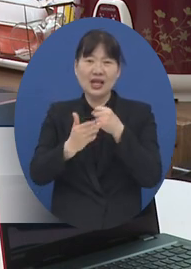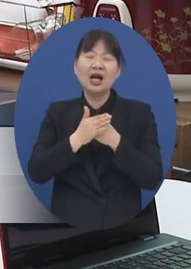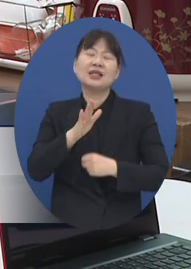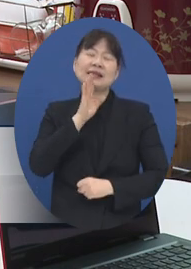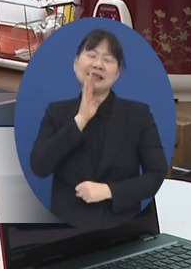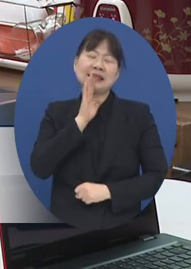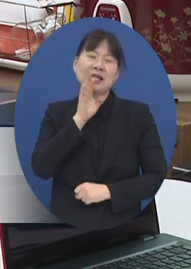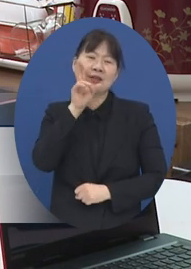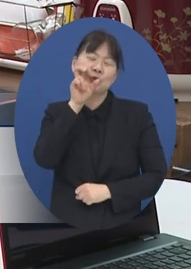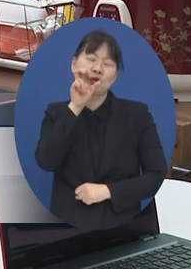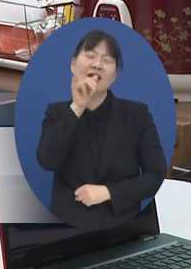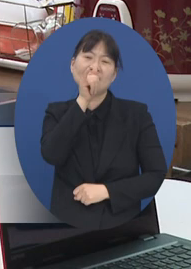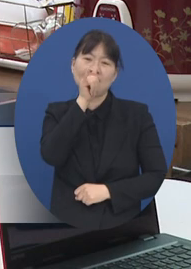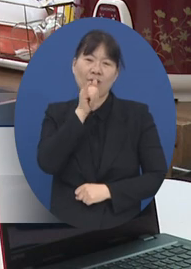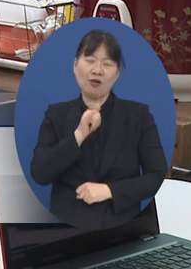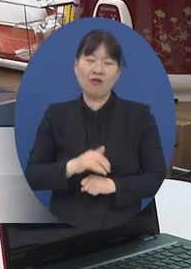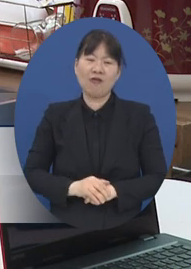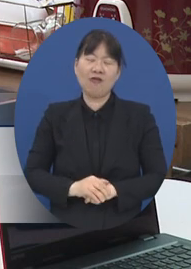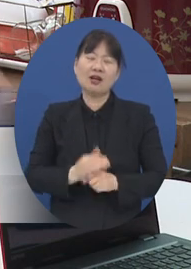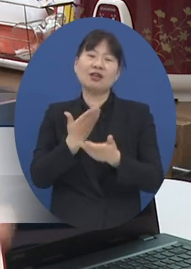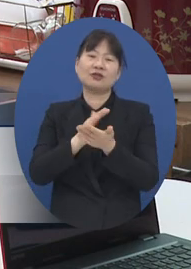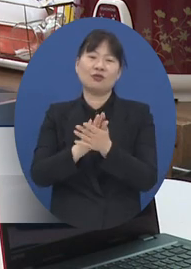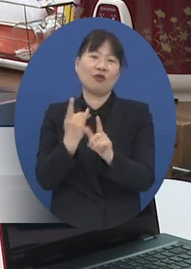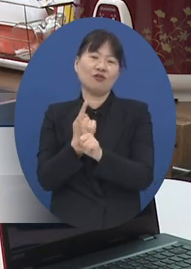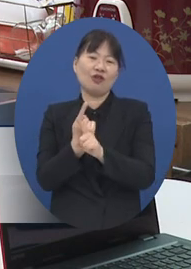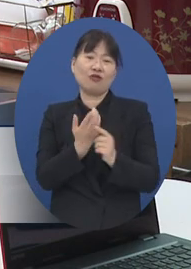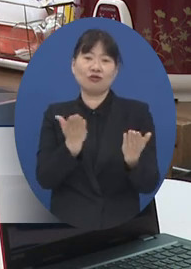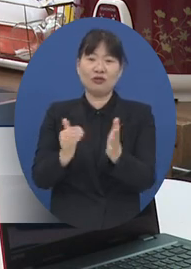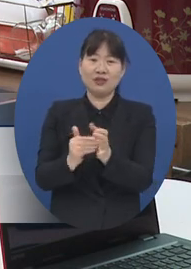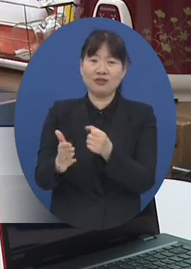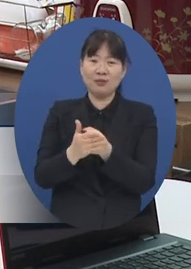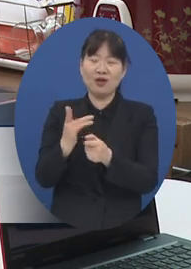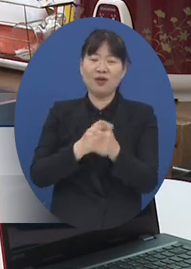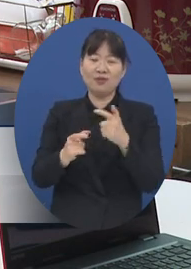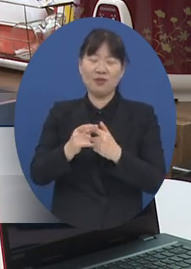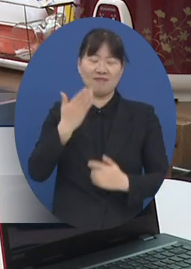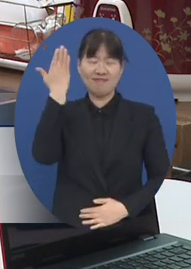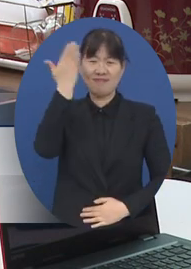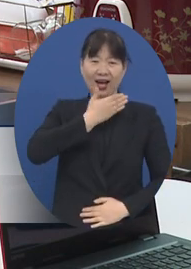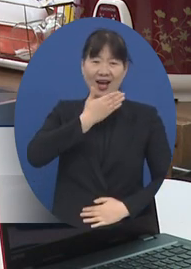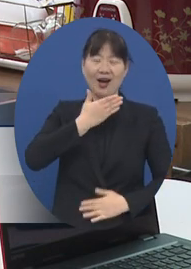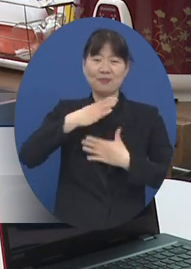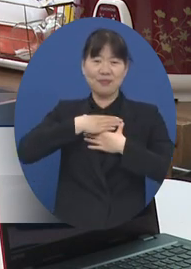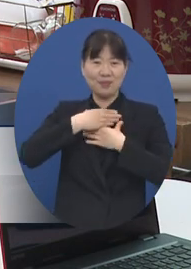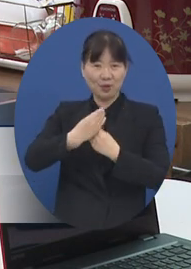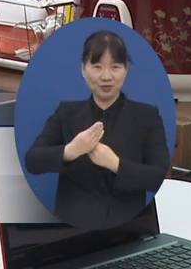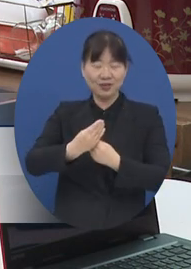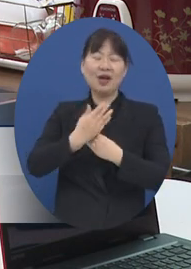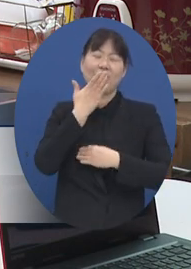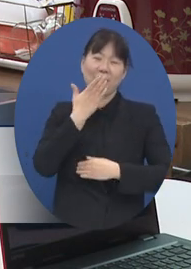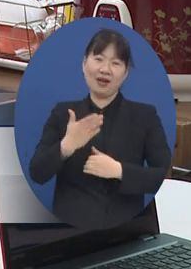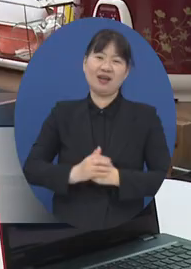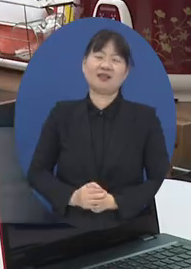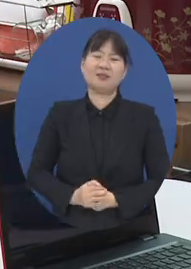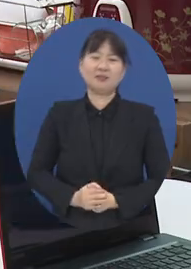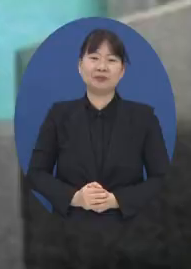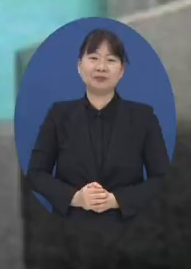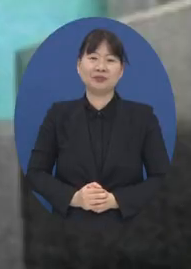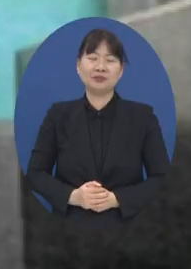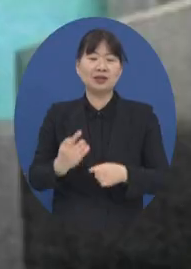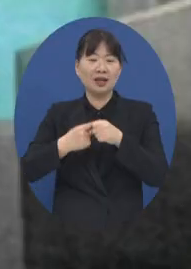얘기해서 보니까 진짜 추가 다니고 있던 거에 그런부분이 좀 개선이 되니까 이제 어떻게 쾌적하게 또 편하게 이용할 수 있게